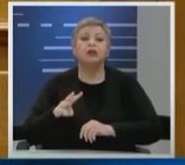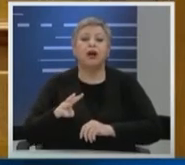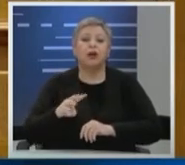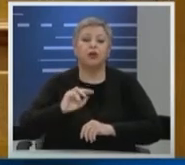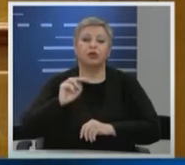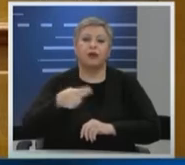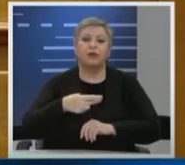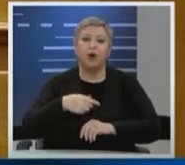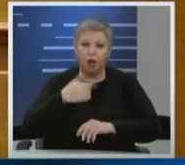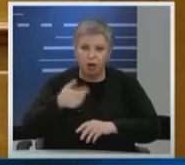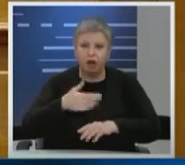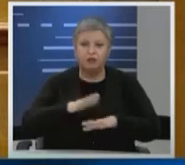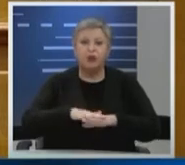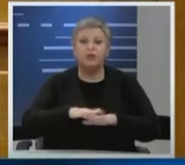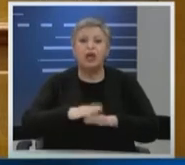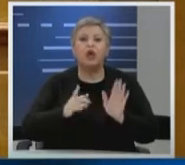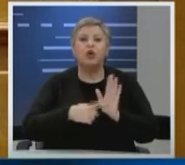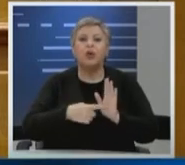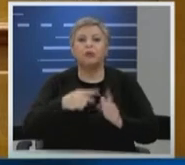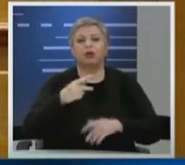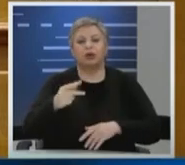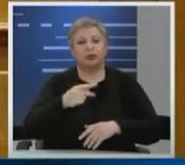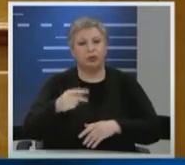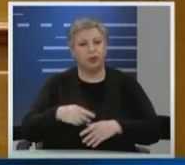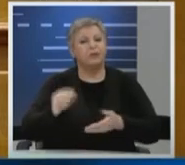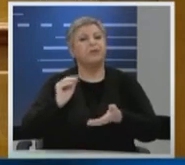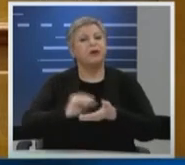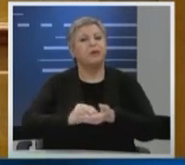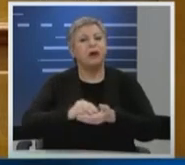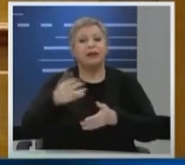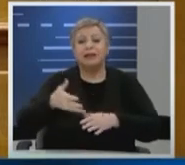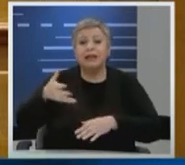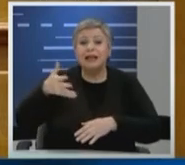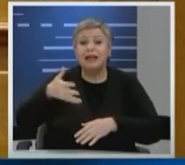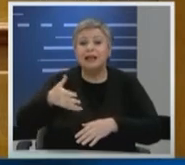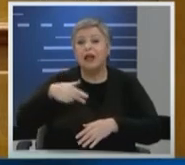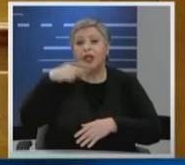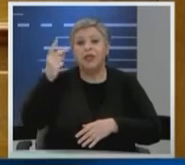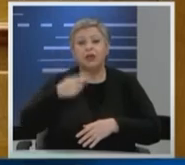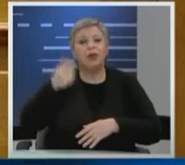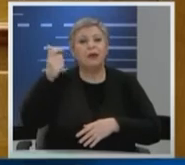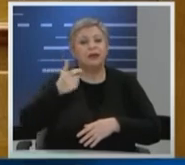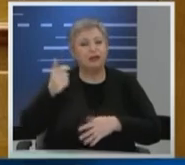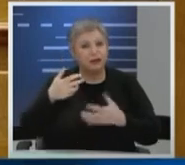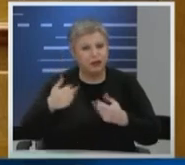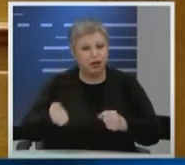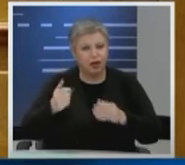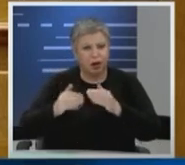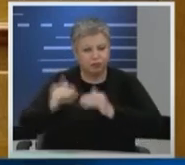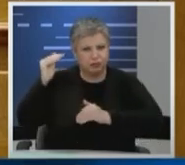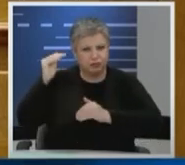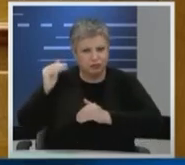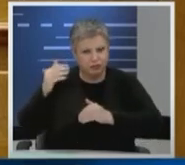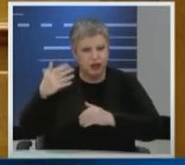Κατρούγκαλου. Αυξήσατε τα ωρία συνταξιοδότησης. Αυξήσατε τις εισφορές. Αυξήσατε τη συμμετοχή των συνταξιούχων